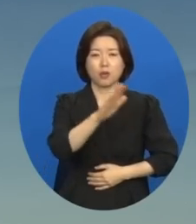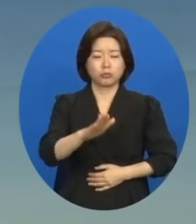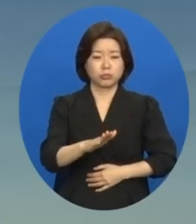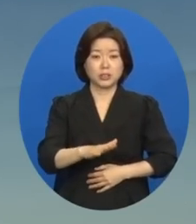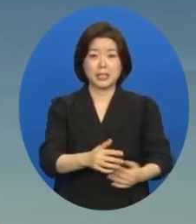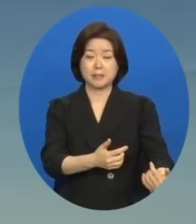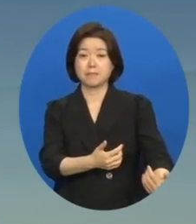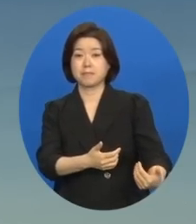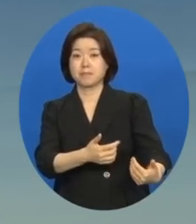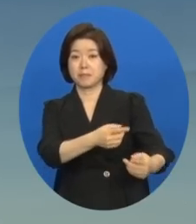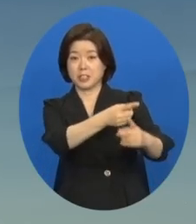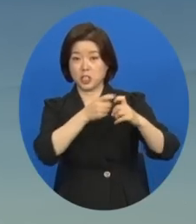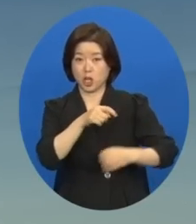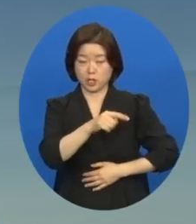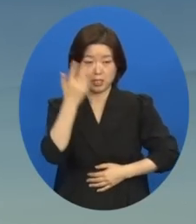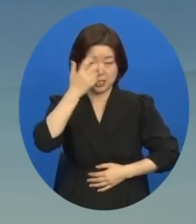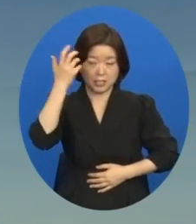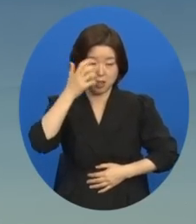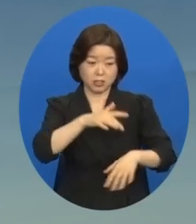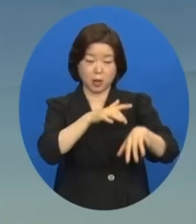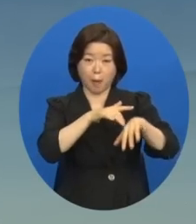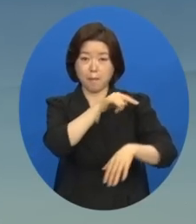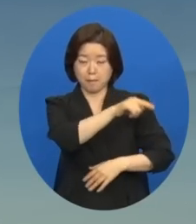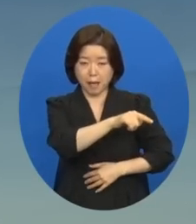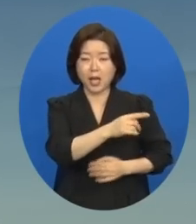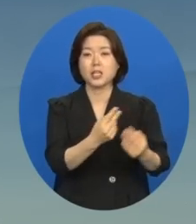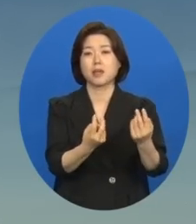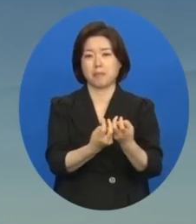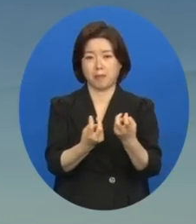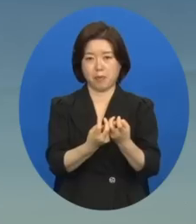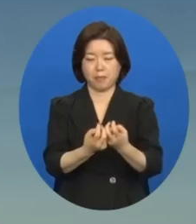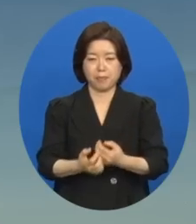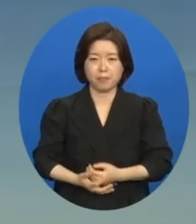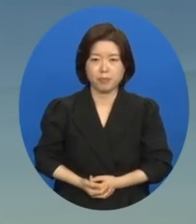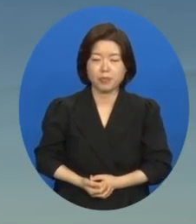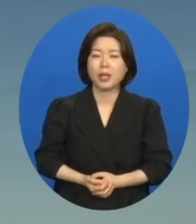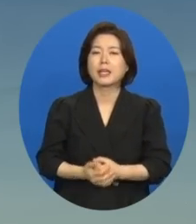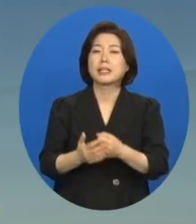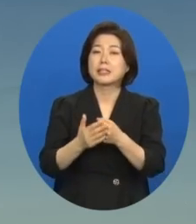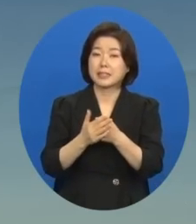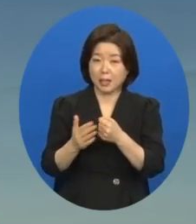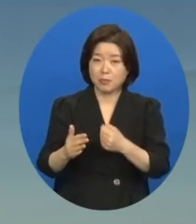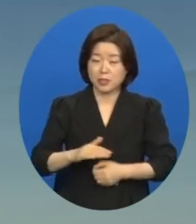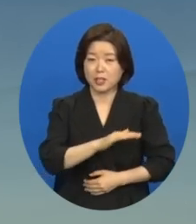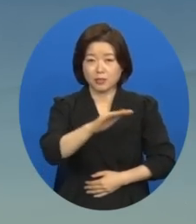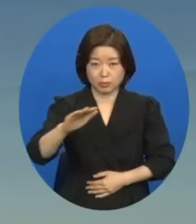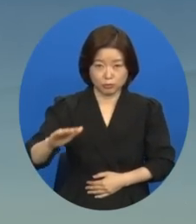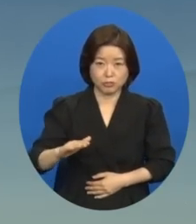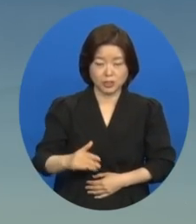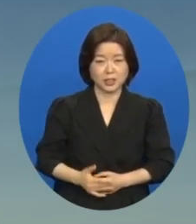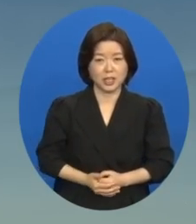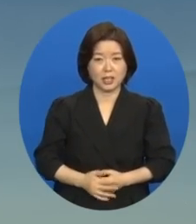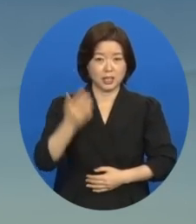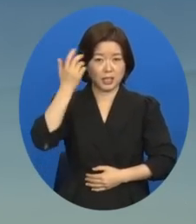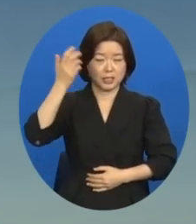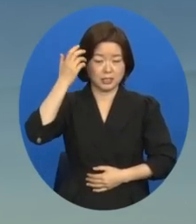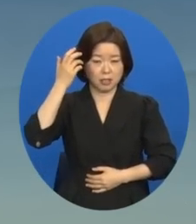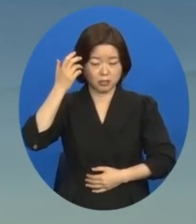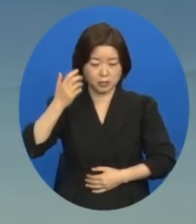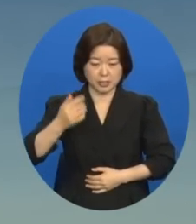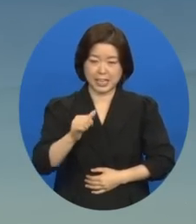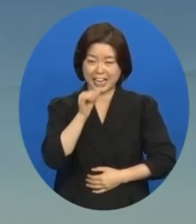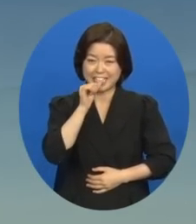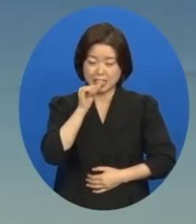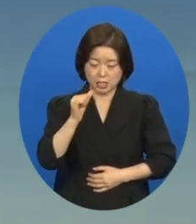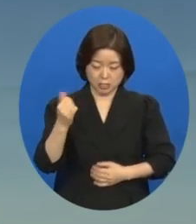대적인 영적인 대적들이 취하는 방법이라는 거예요. 그러니요, 우리가 영적 무장,